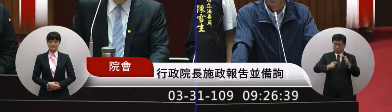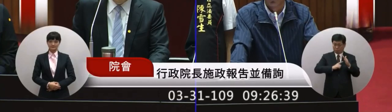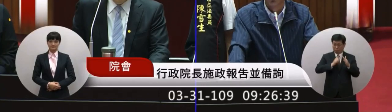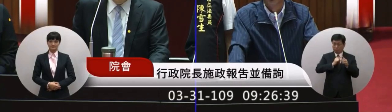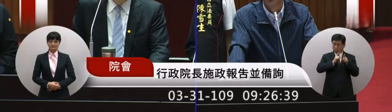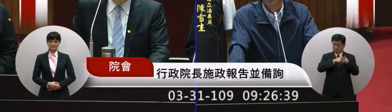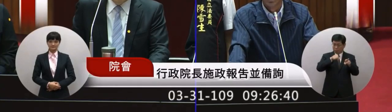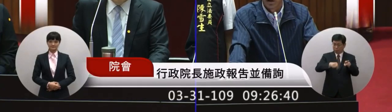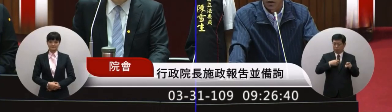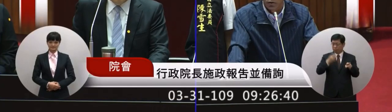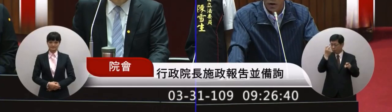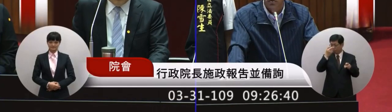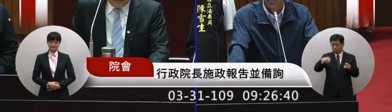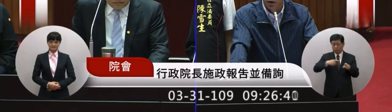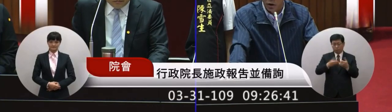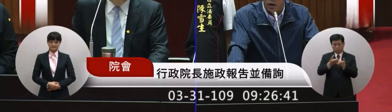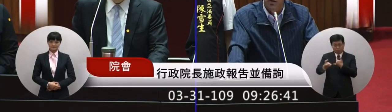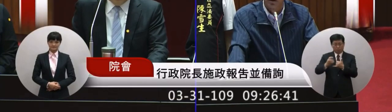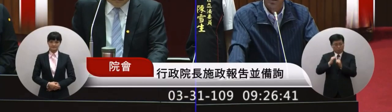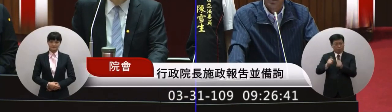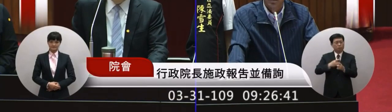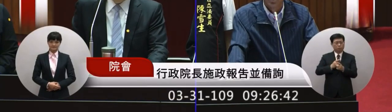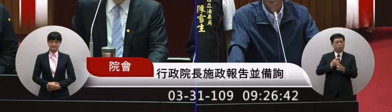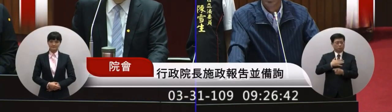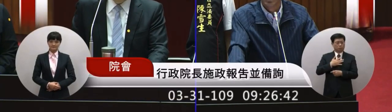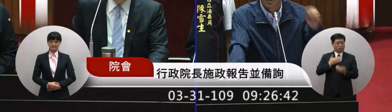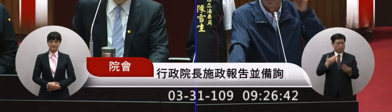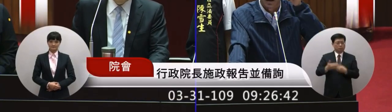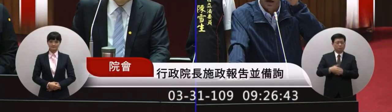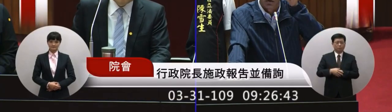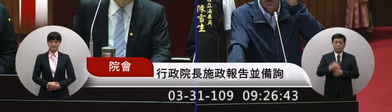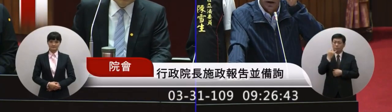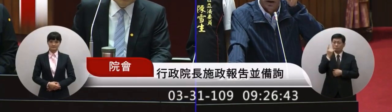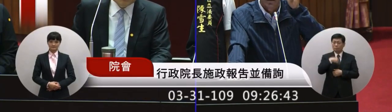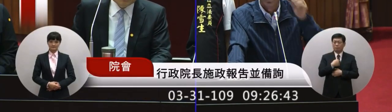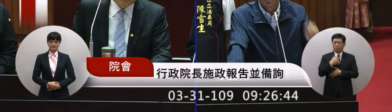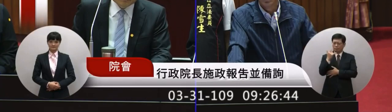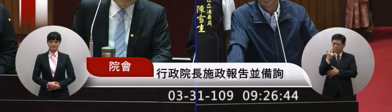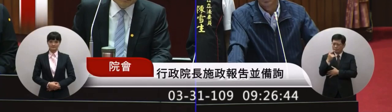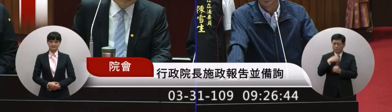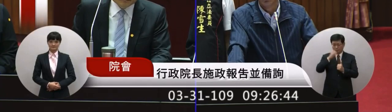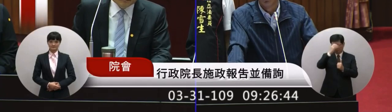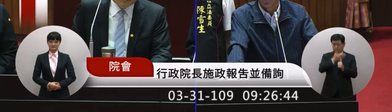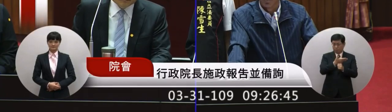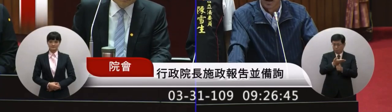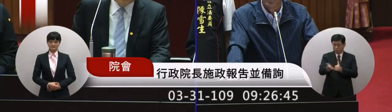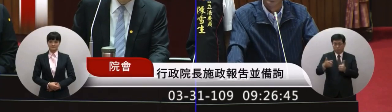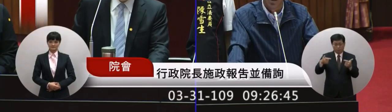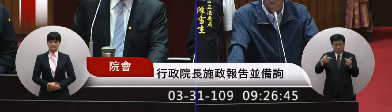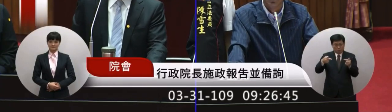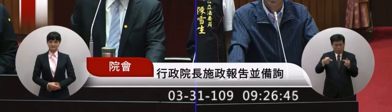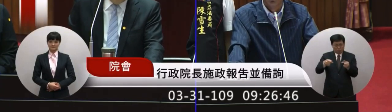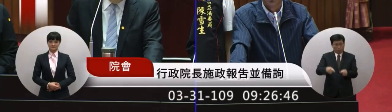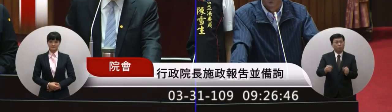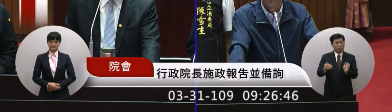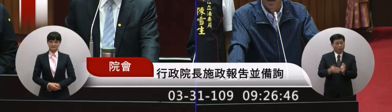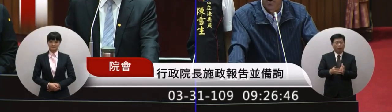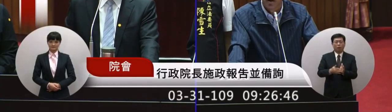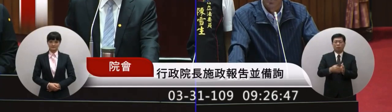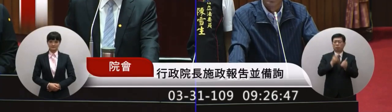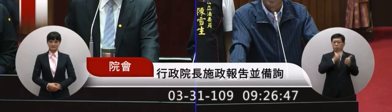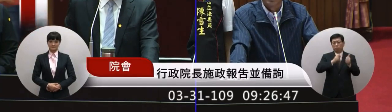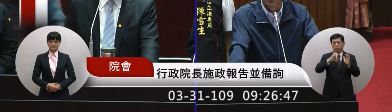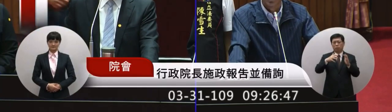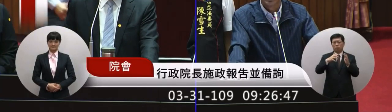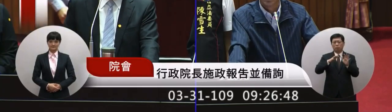实照顾离岛的决心，我们是知道的。是不是？等到疫情缓和了以后，由国发